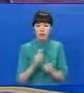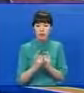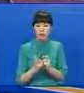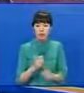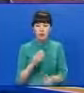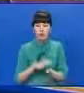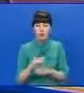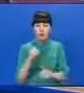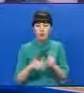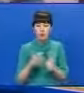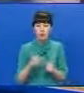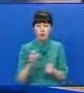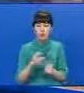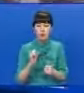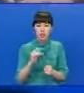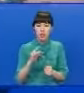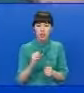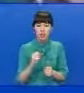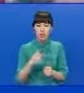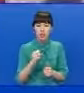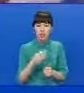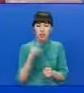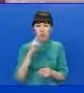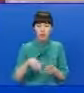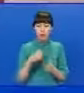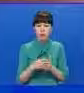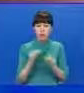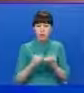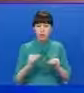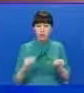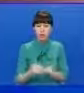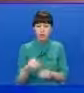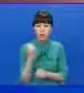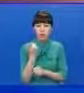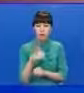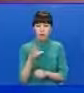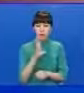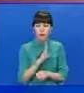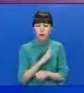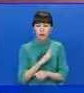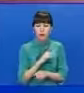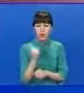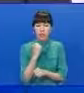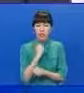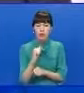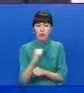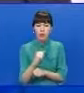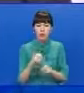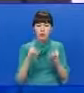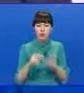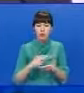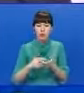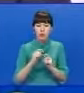жарыста Мақтарал, Сарыағаш, Төлеби аудандары мен Шымкент қаласының оқушыларының ұпайы басым түсті. Жеңімпаздар арнайы